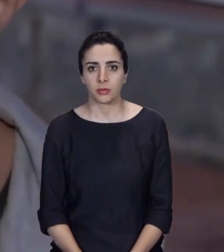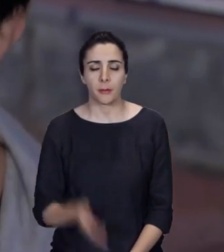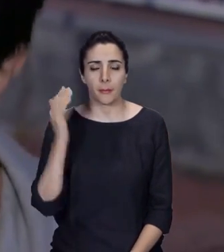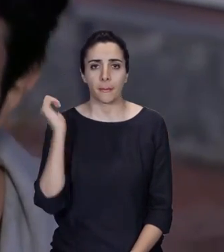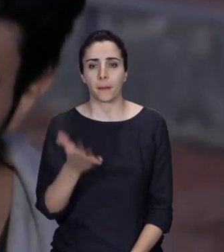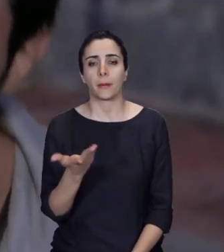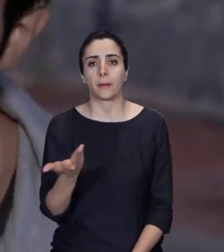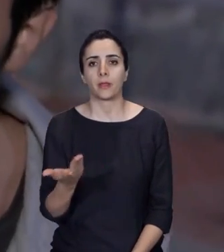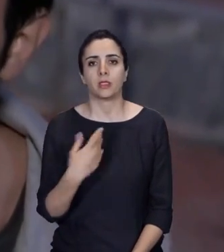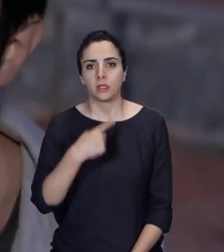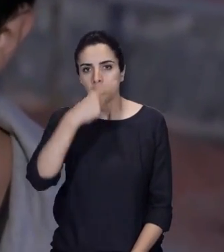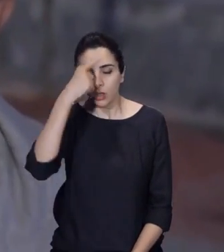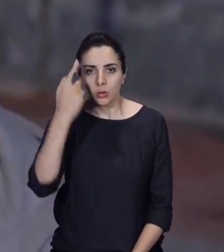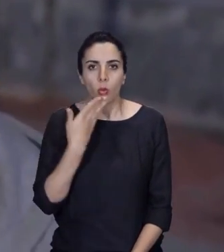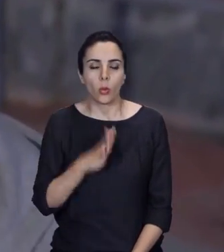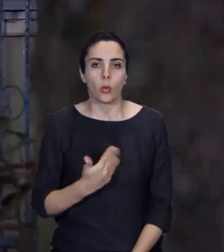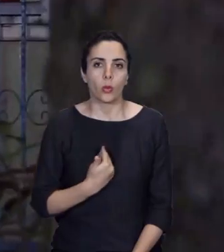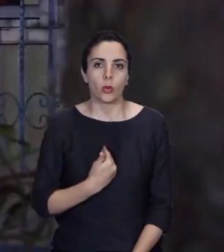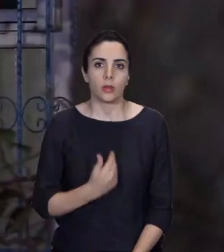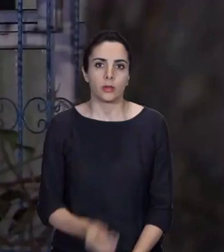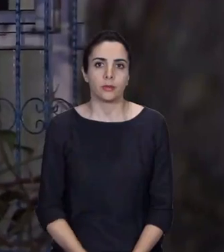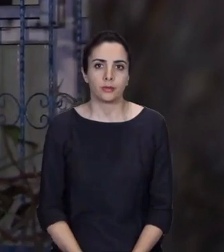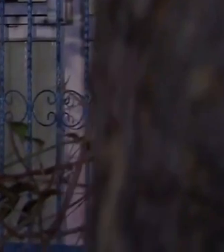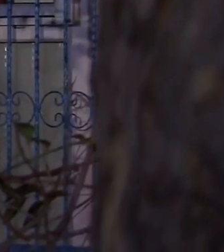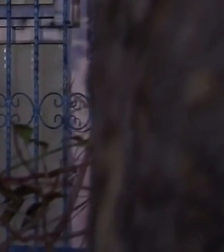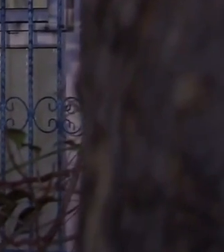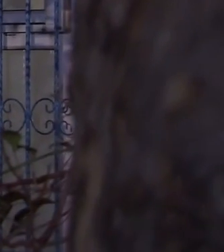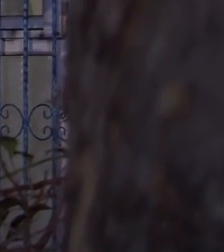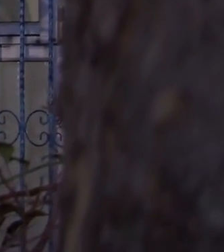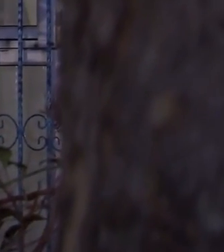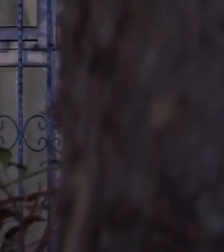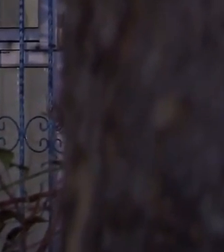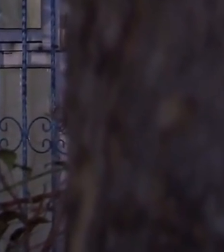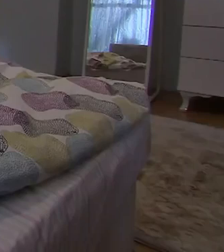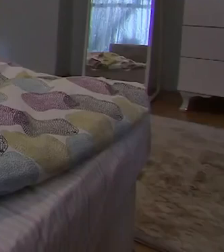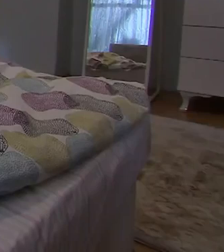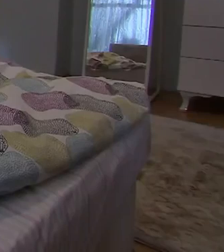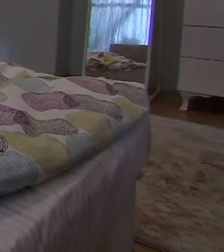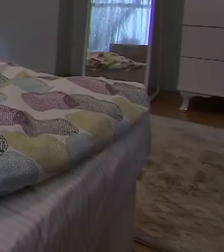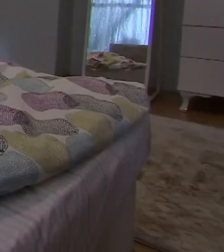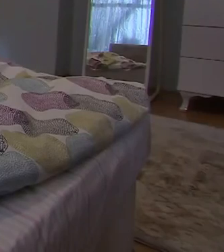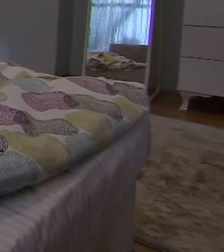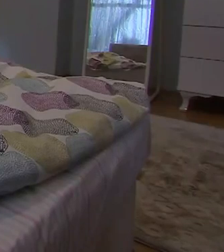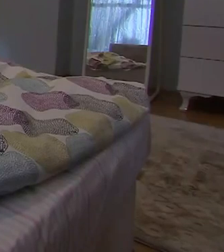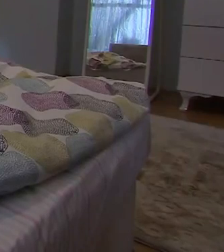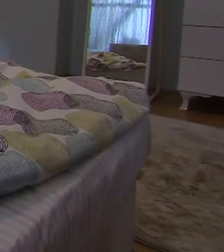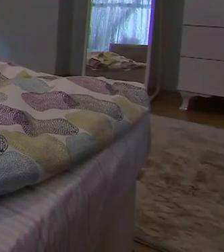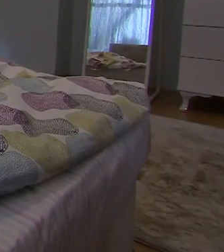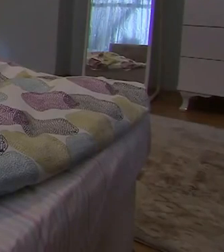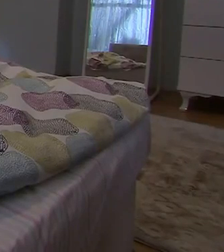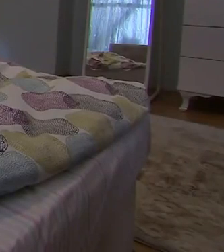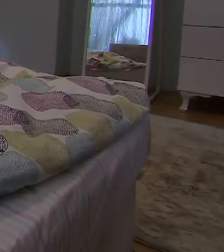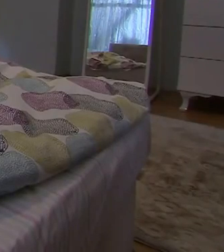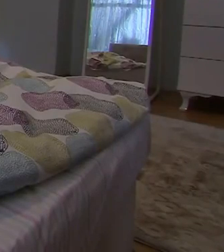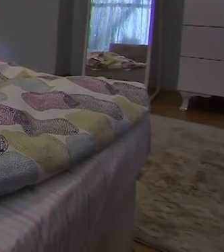Allah kahretsin ya. Zaten bende de talih olsa. Ağaca vurdu elini. Sevim tülü kapattı. Yasemin bakmadı annesine. Sevim yatağa oturdu. Duvarda